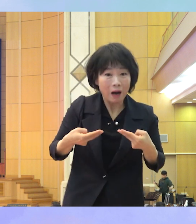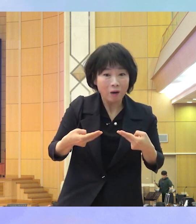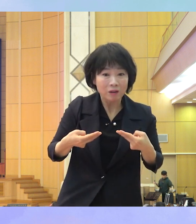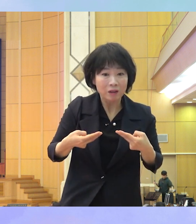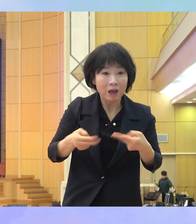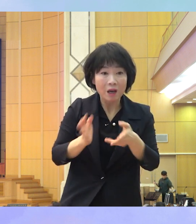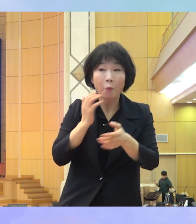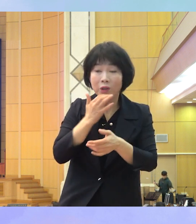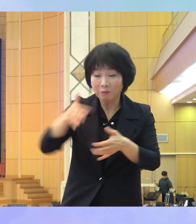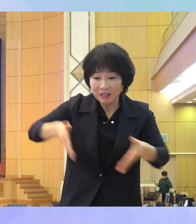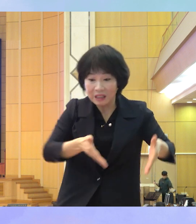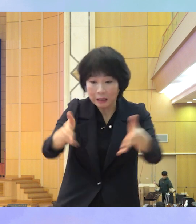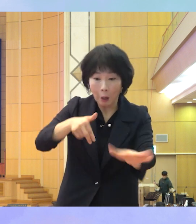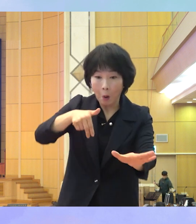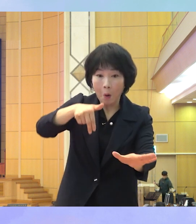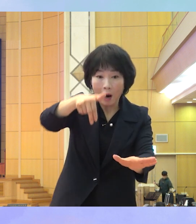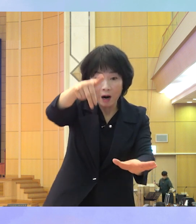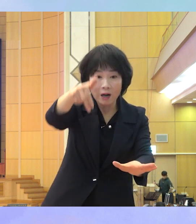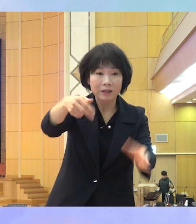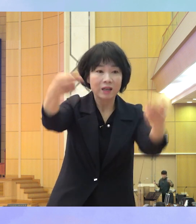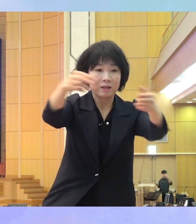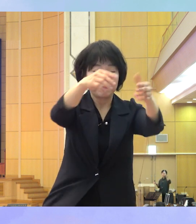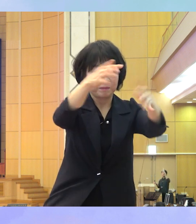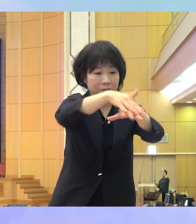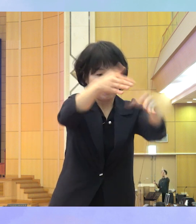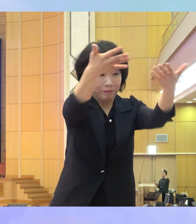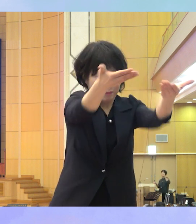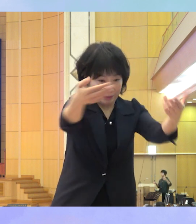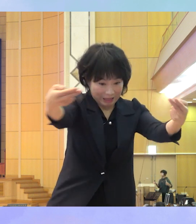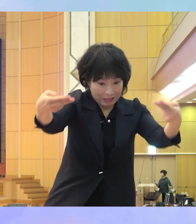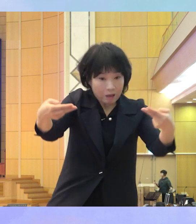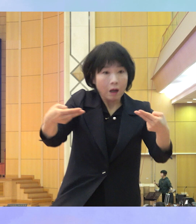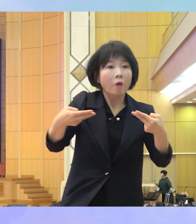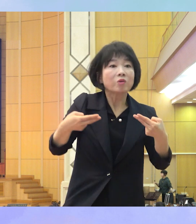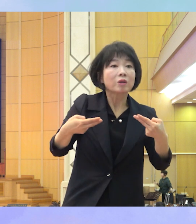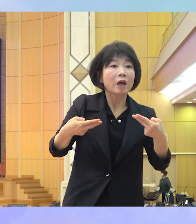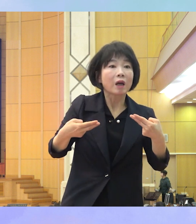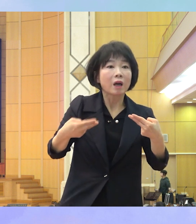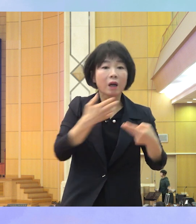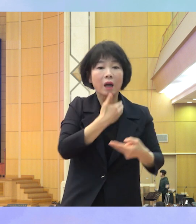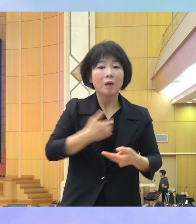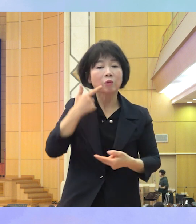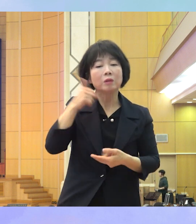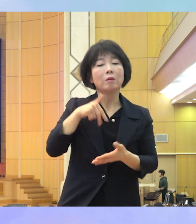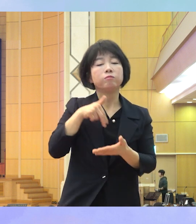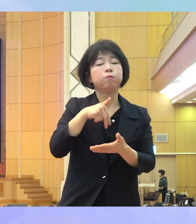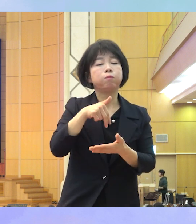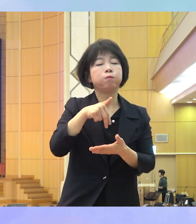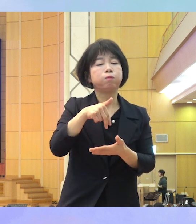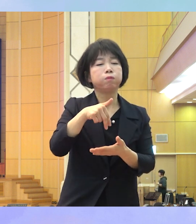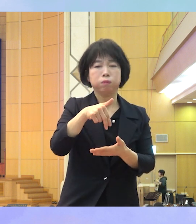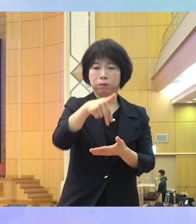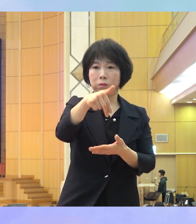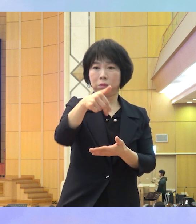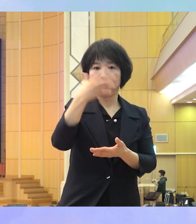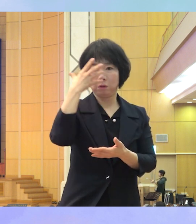그 길도에다가 요를 깔고 침대를 깔고 거기에서 환자가 누워 있는 거야.